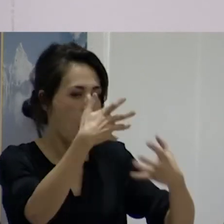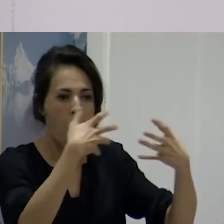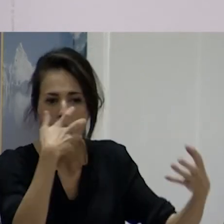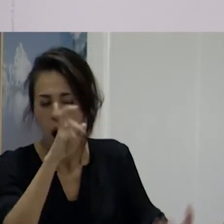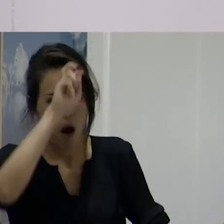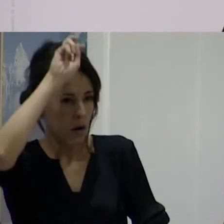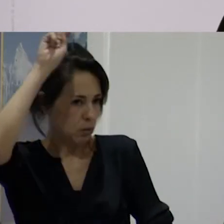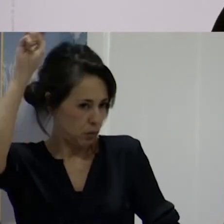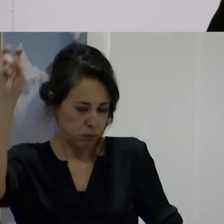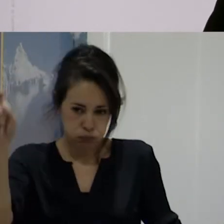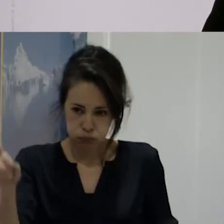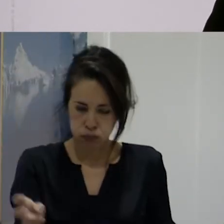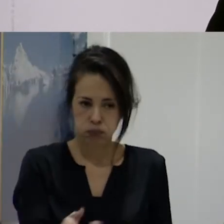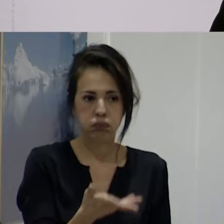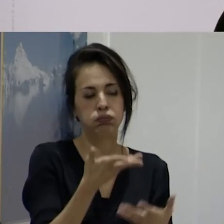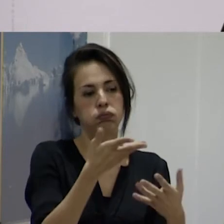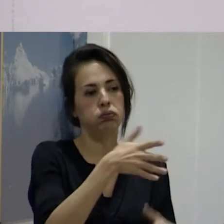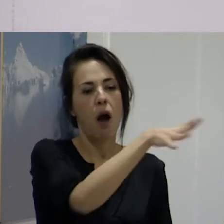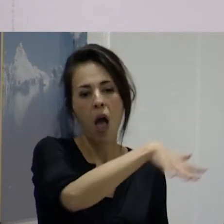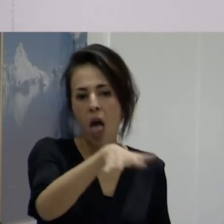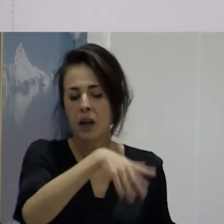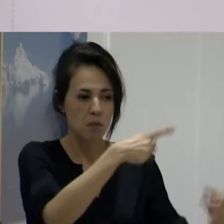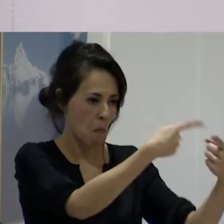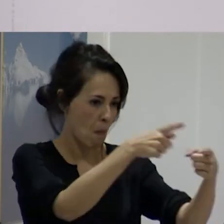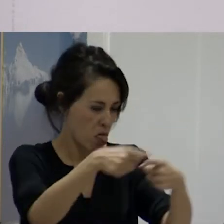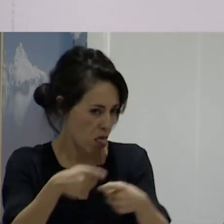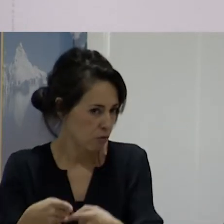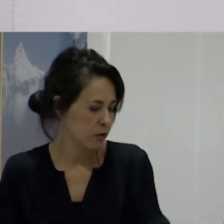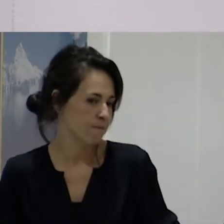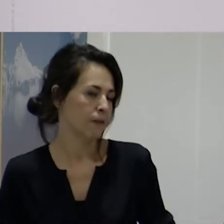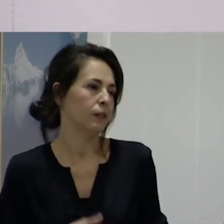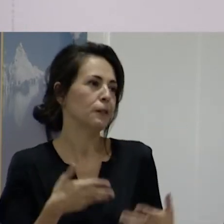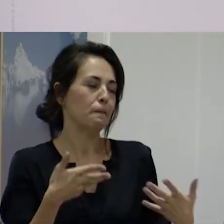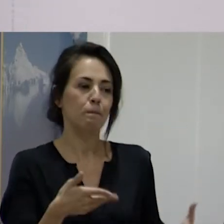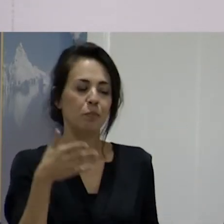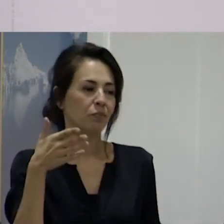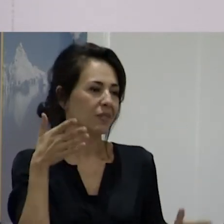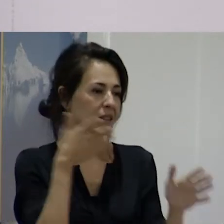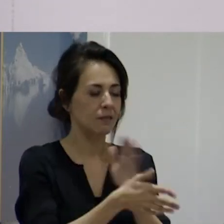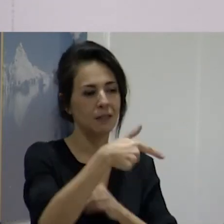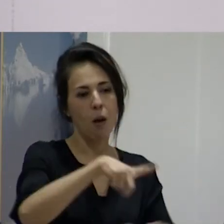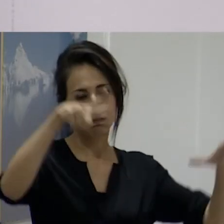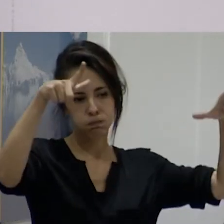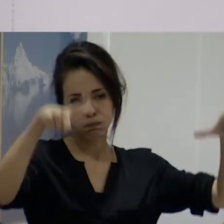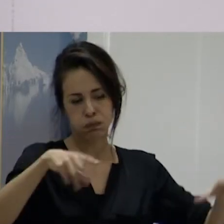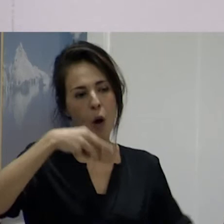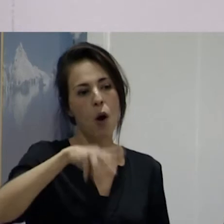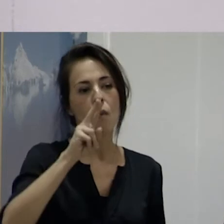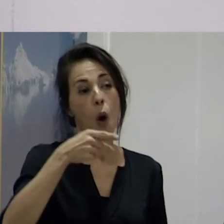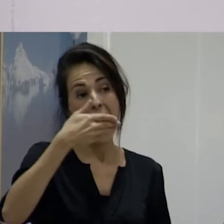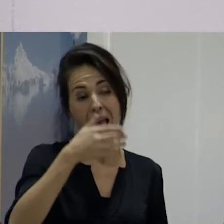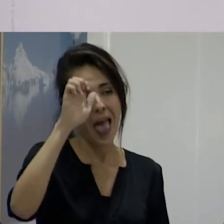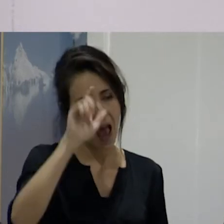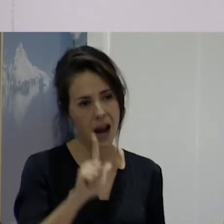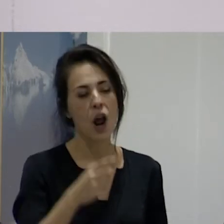tot aquest entramat de sales i espais i que el converteixen, particularment aquesta grandiosa sala, el CUP, en un